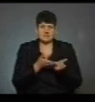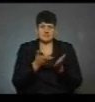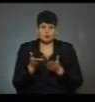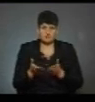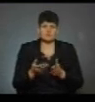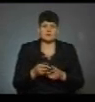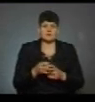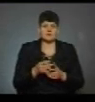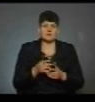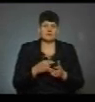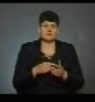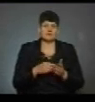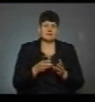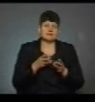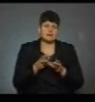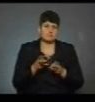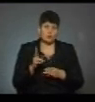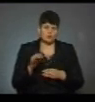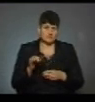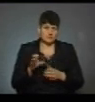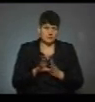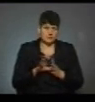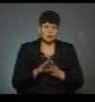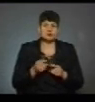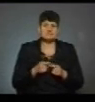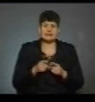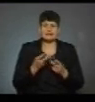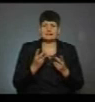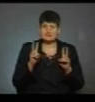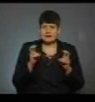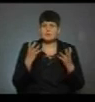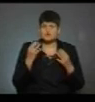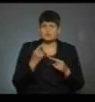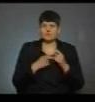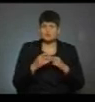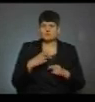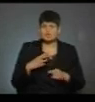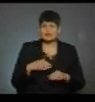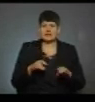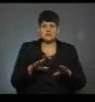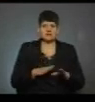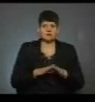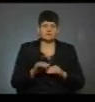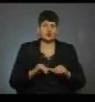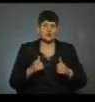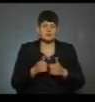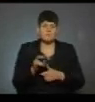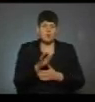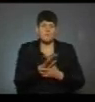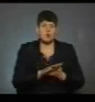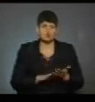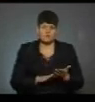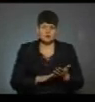теплокомуненерго наших додзвонювачів. Це була програма «Тема дня». Ми будемо до цієї теми ще повертатися. Будемо чекати рішення виконавчого комітету про